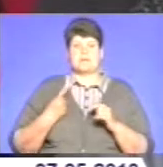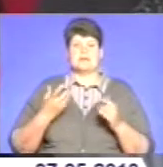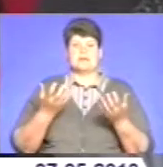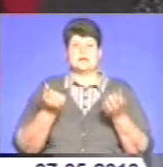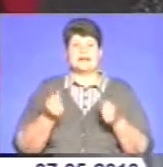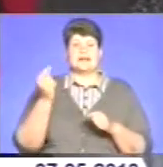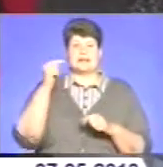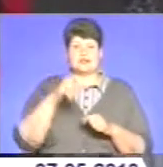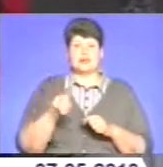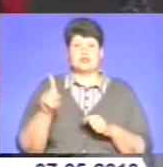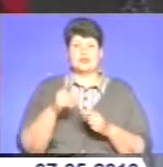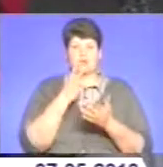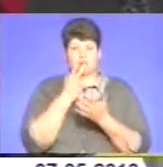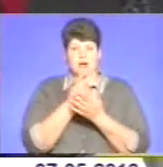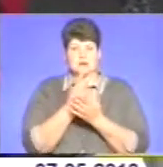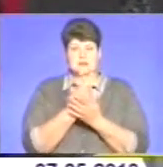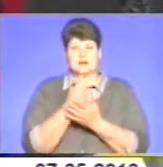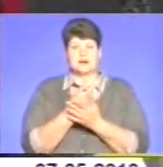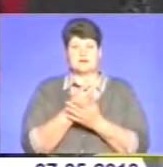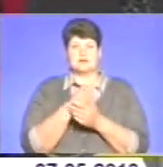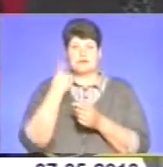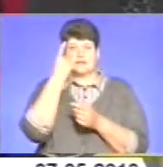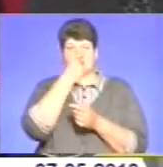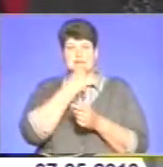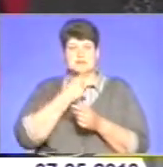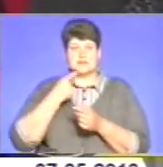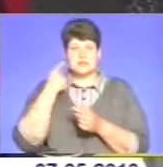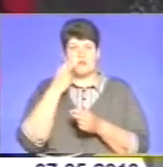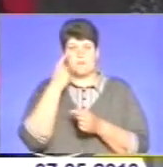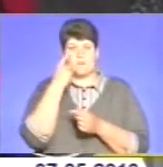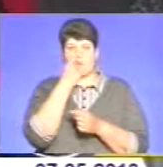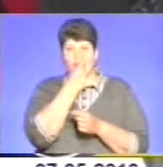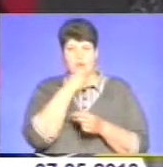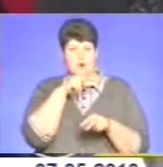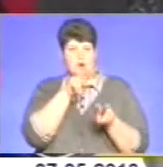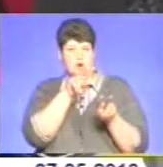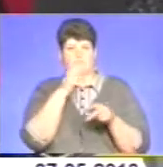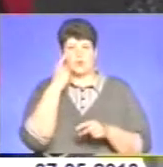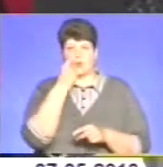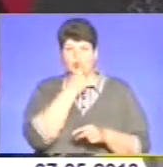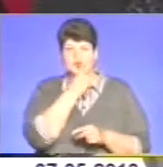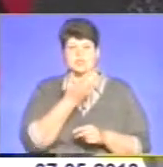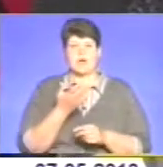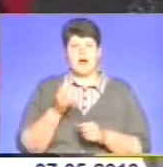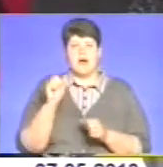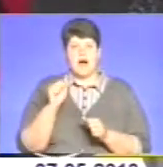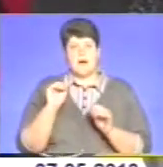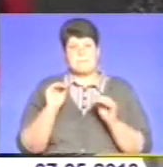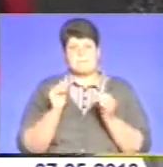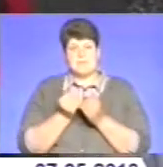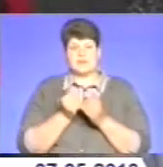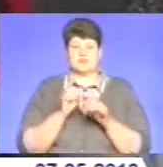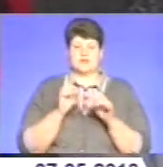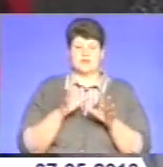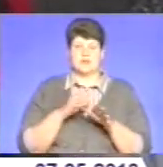відобразити риси обличчя, погляд, очі, взір, а менше віддається